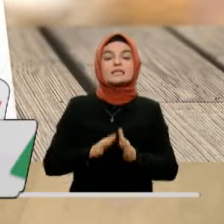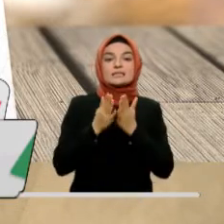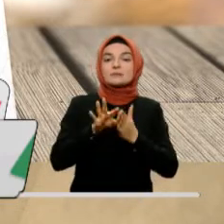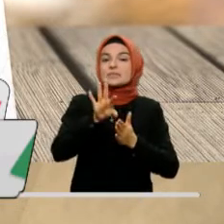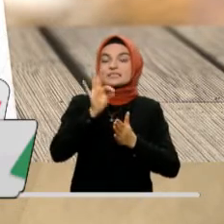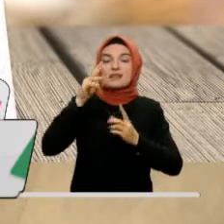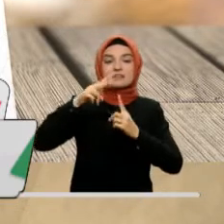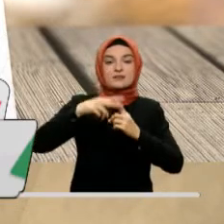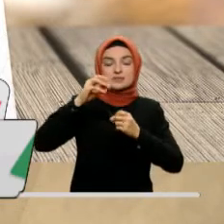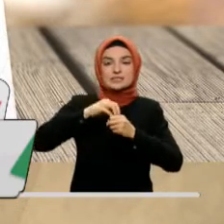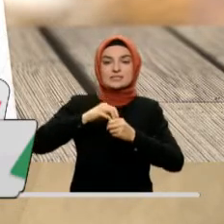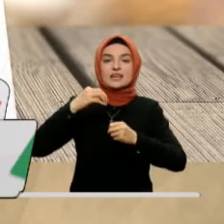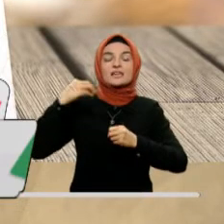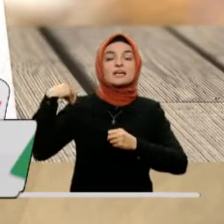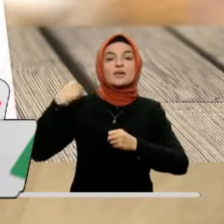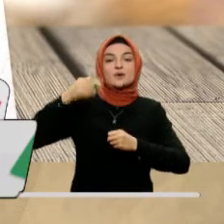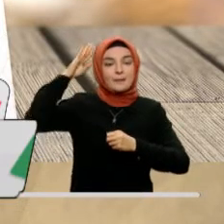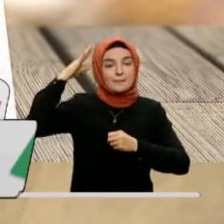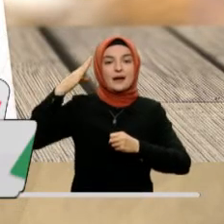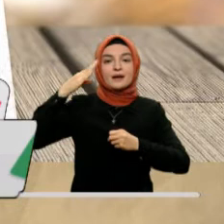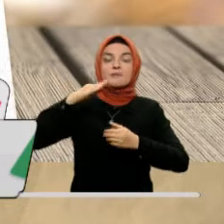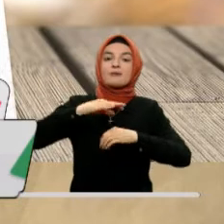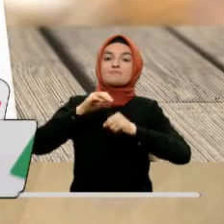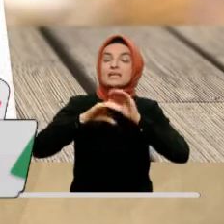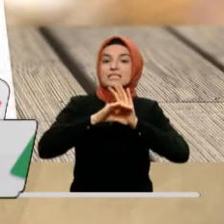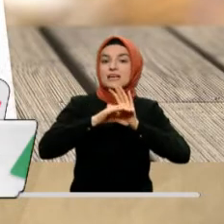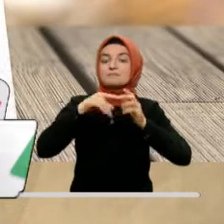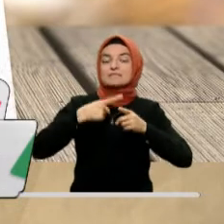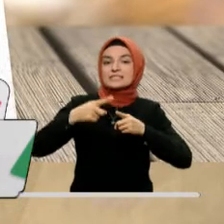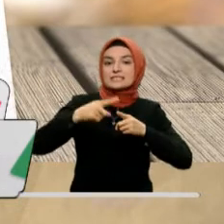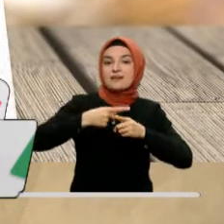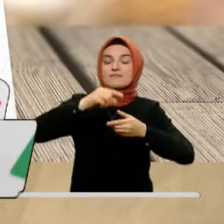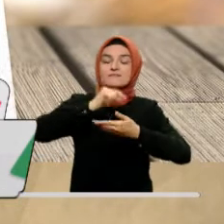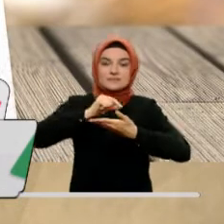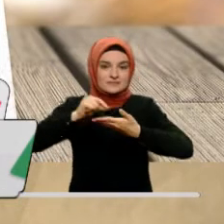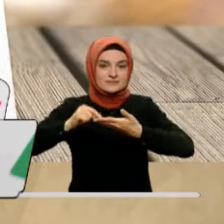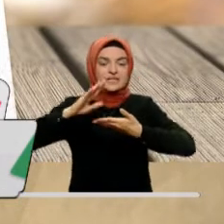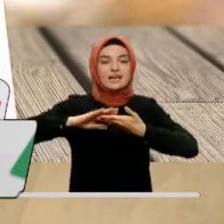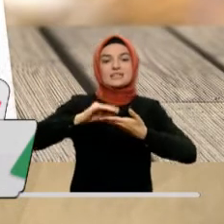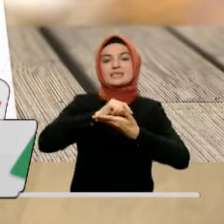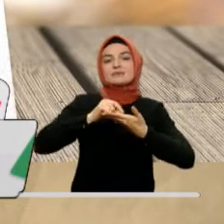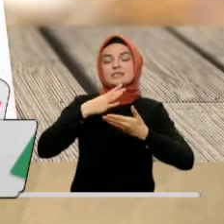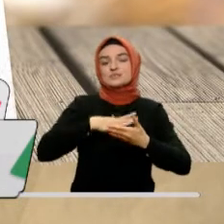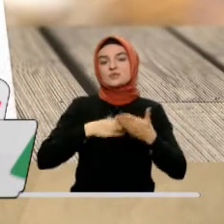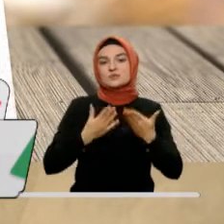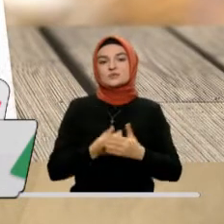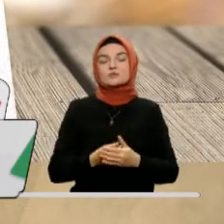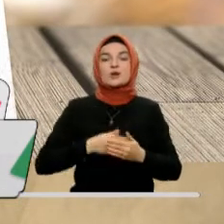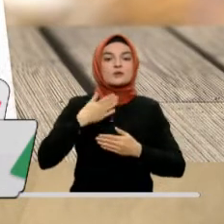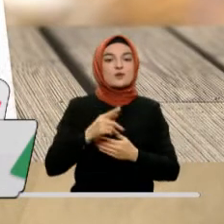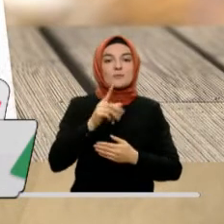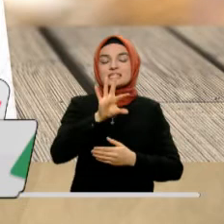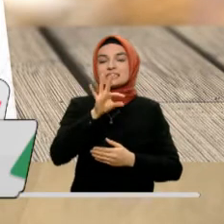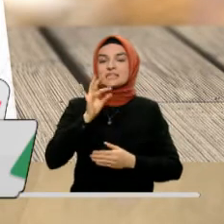Yeni Güne Merhaba TV Instagram hesabımızda paylaştığımız son gönderinin altına arkadaşlarınızı etiketlemenizi rica ediyoruz. Ardından bir